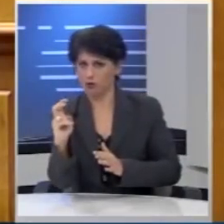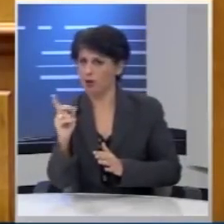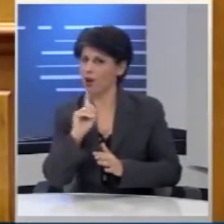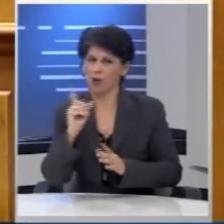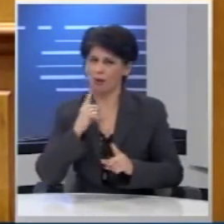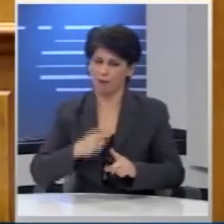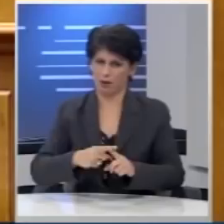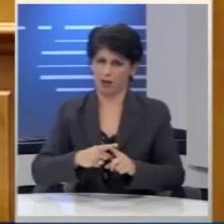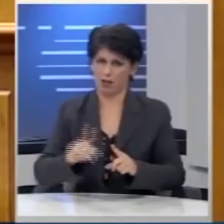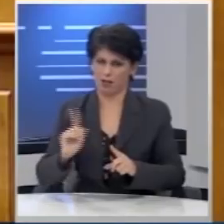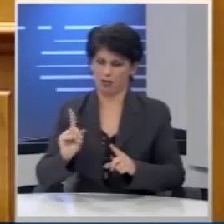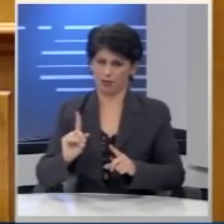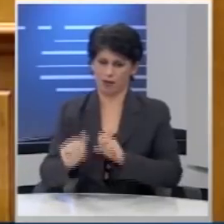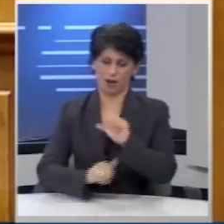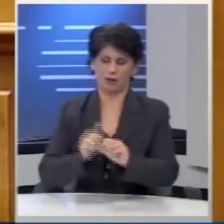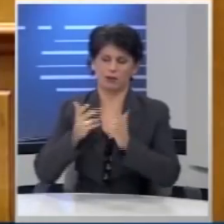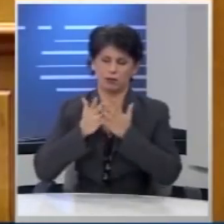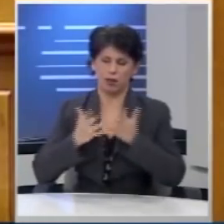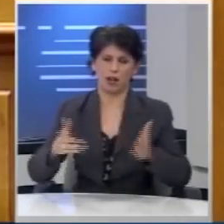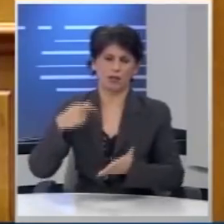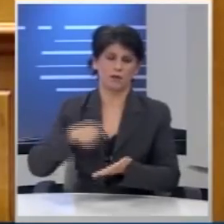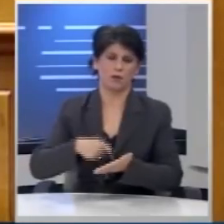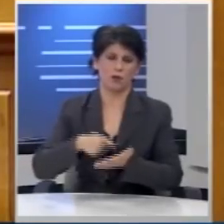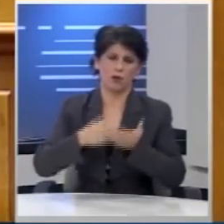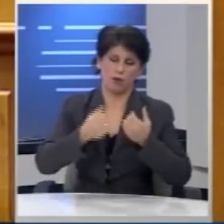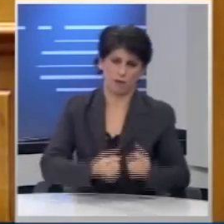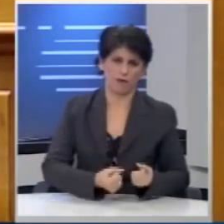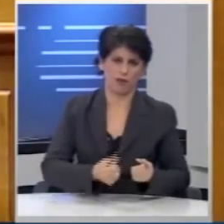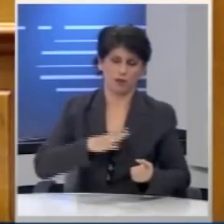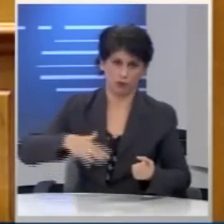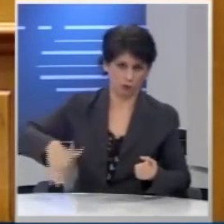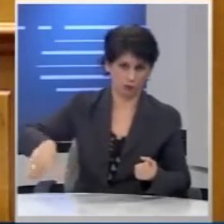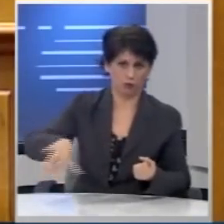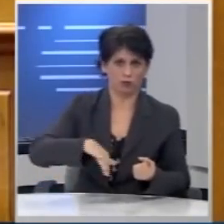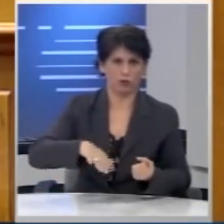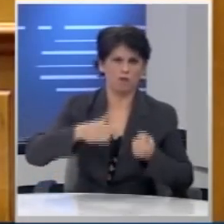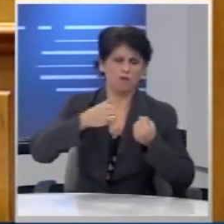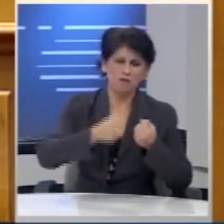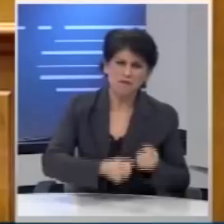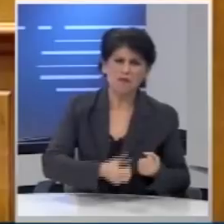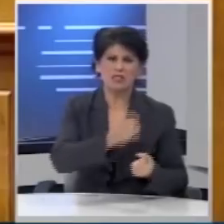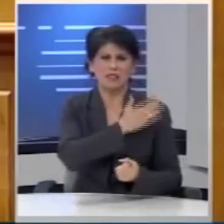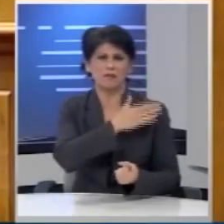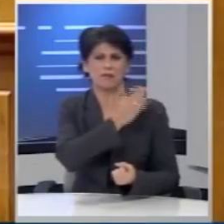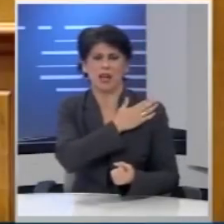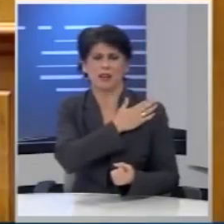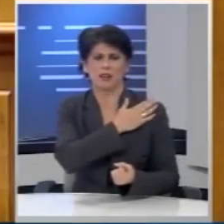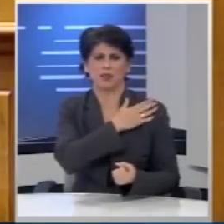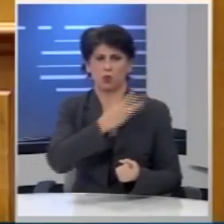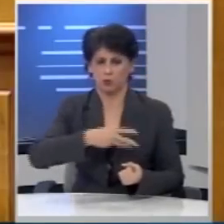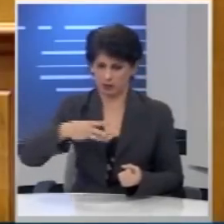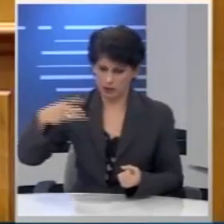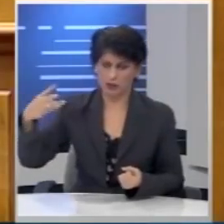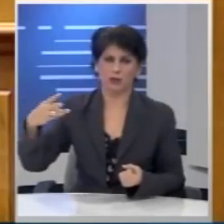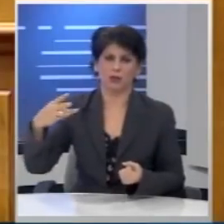όχι απλά δεν αναιρεί την τεράστια φορολογική επιβάρυνση του λαού που φόρτωσαν στις πλάτες του ο